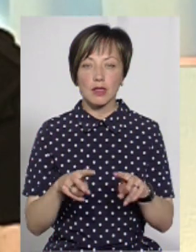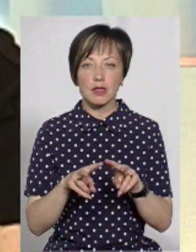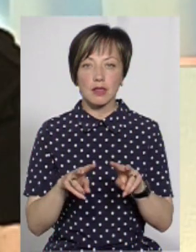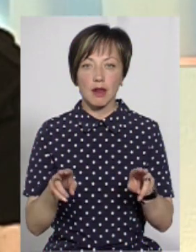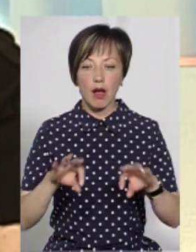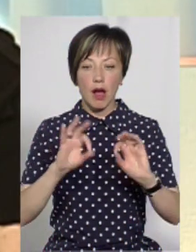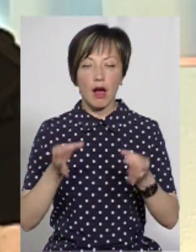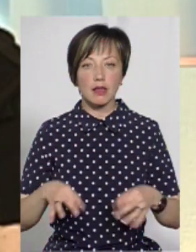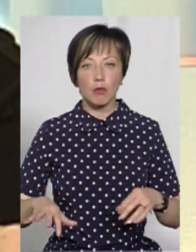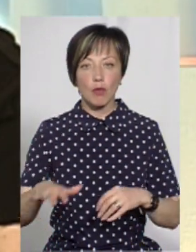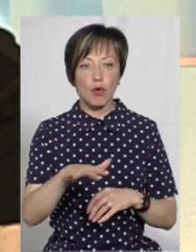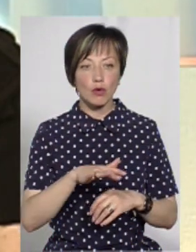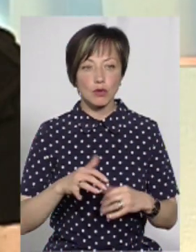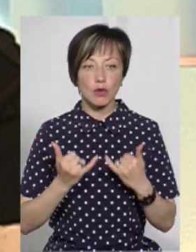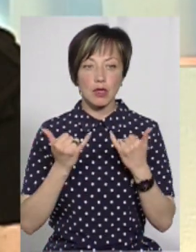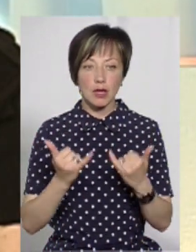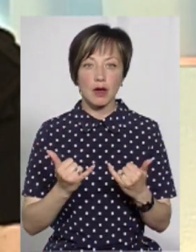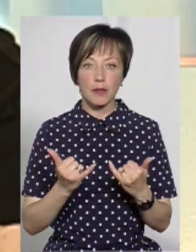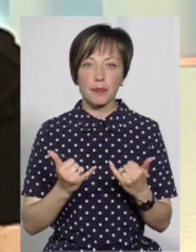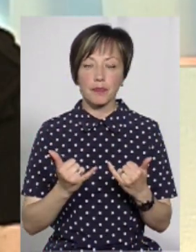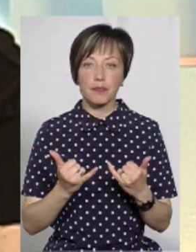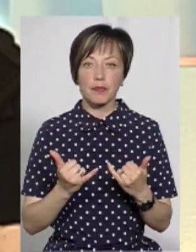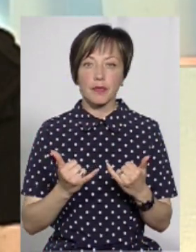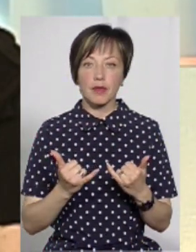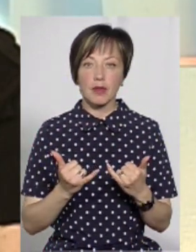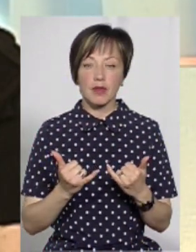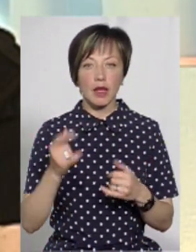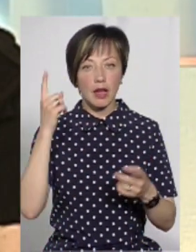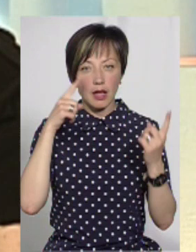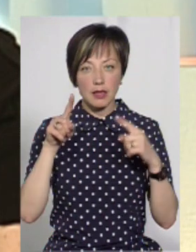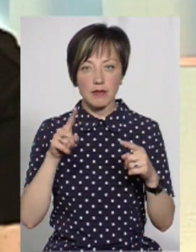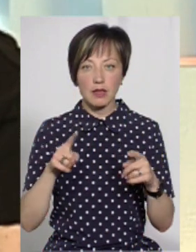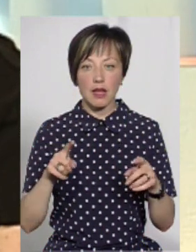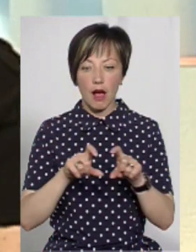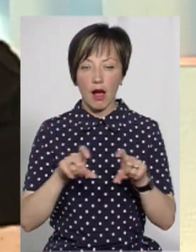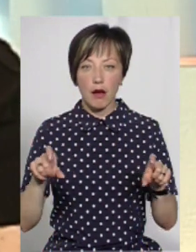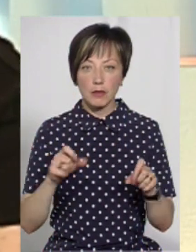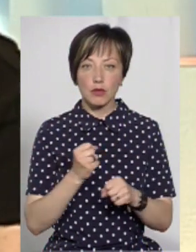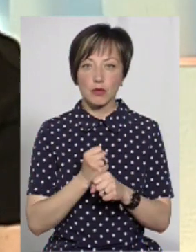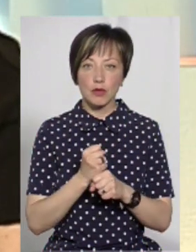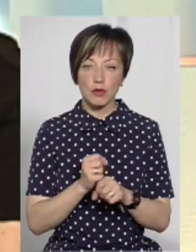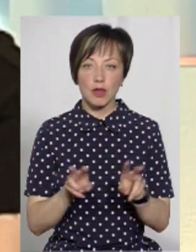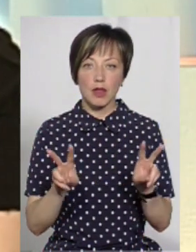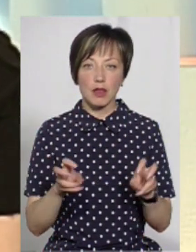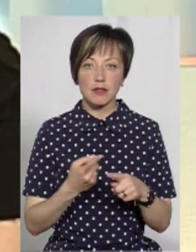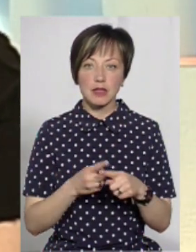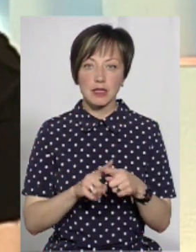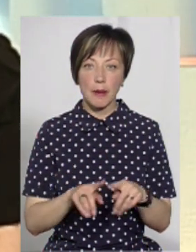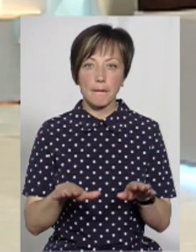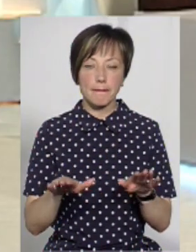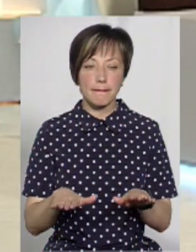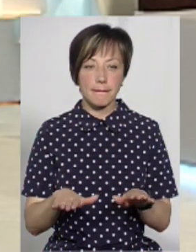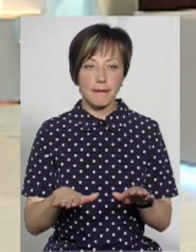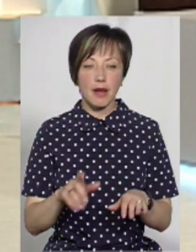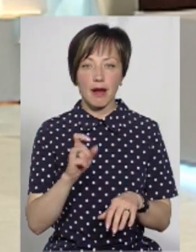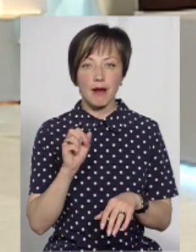такого арт-простору для такий креативний хаб, ми його так називаємо з робочою назвою. Це креативний буде місце. Хаб